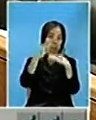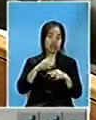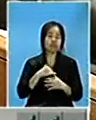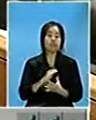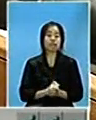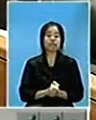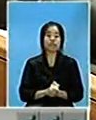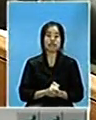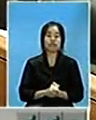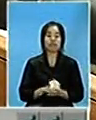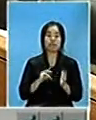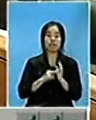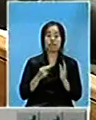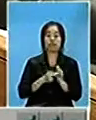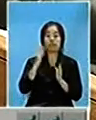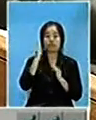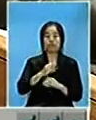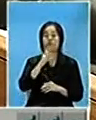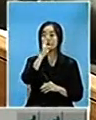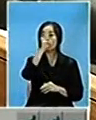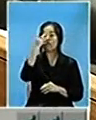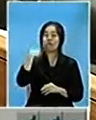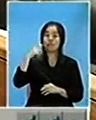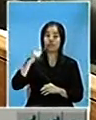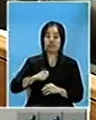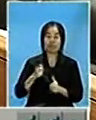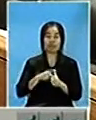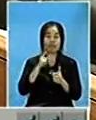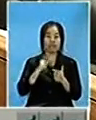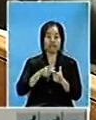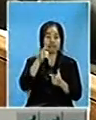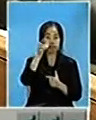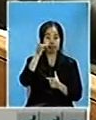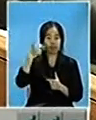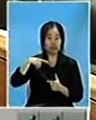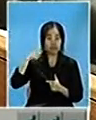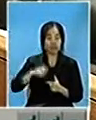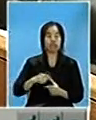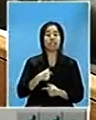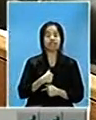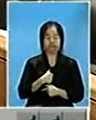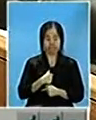คือคนที่ไปดูหมิ่นศาลนะครับไปคุกคามศาลรัฐธรรมนูญเนี่ยผมทำติดคุกมาแล้ว